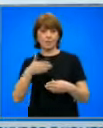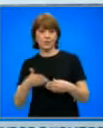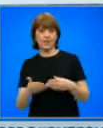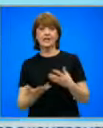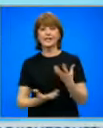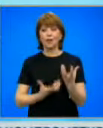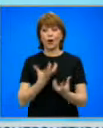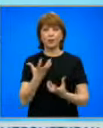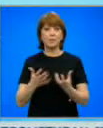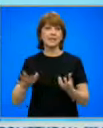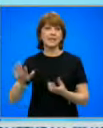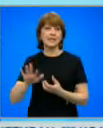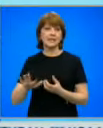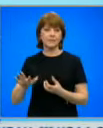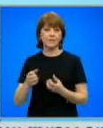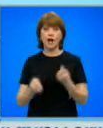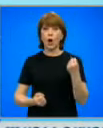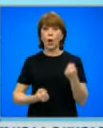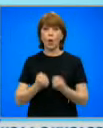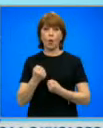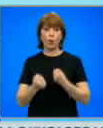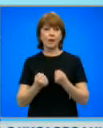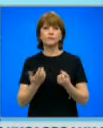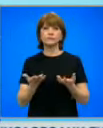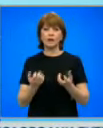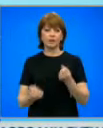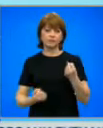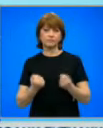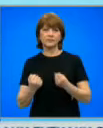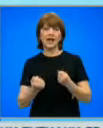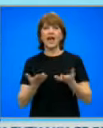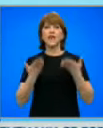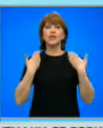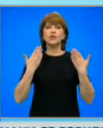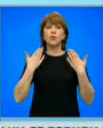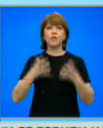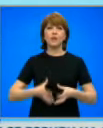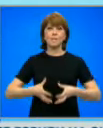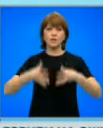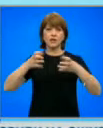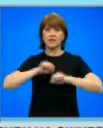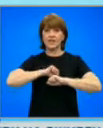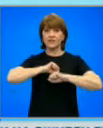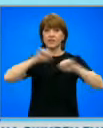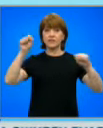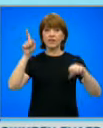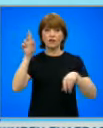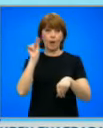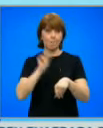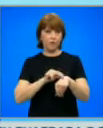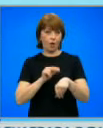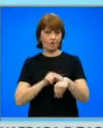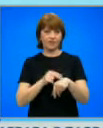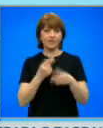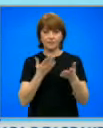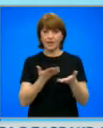сезон. И сега, за един инцидент, кола, превозваща кислородни бутилки, се взриви в час пик на оживен булевард в Пловдив.